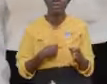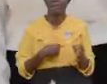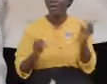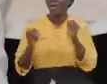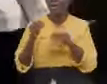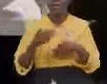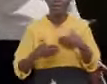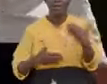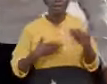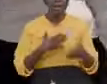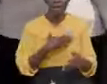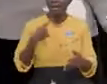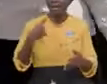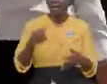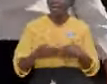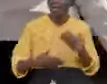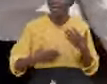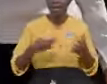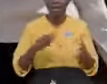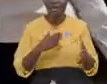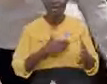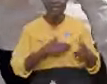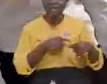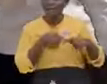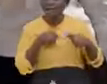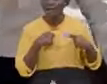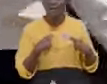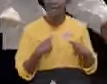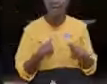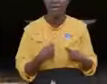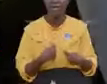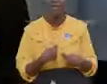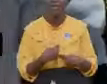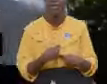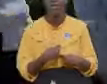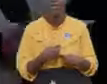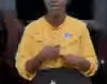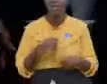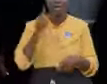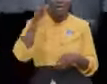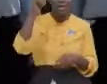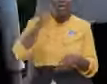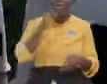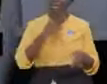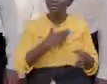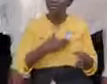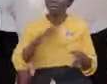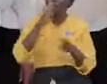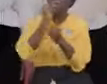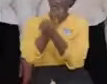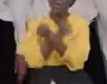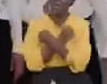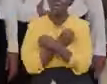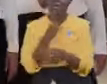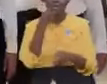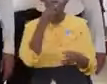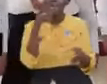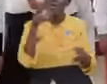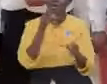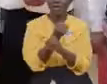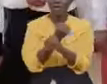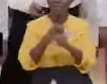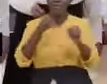خلا يا قلبي يا حبيبي اللي بع